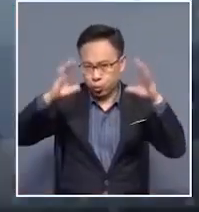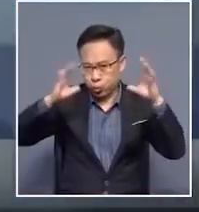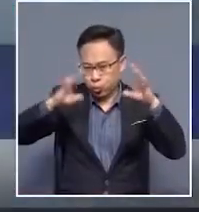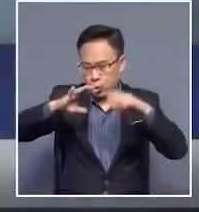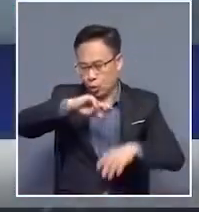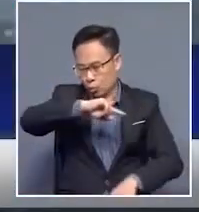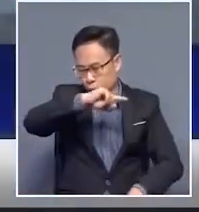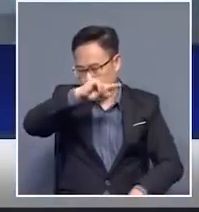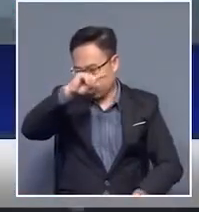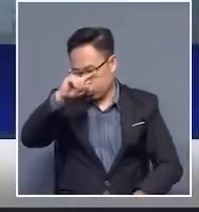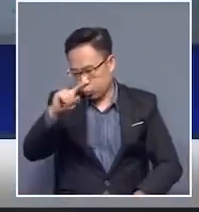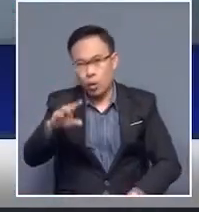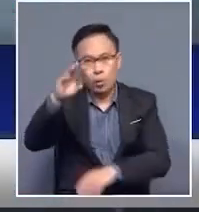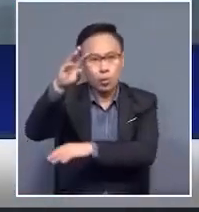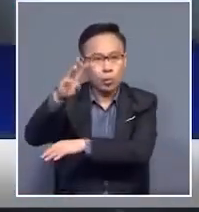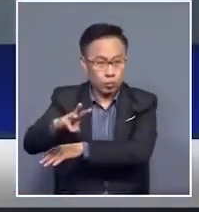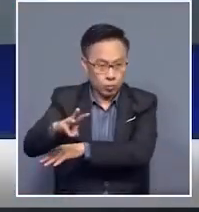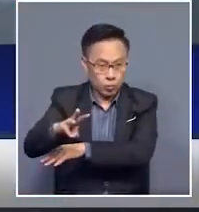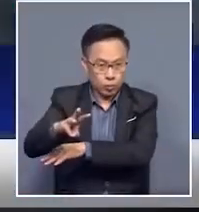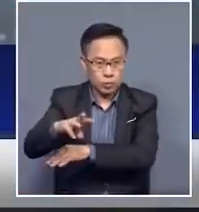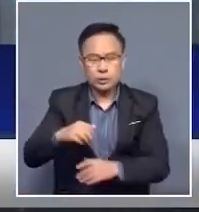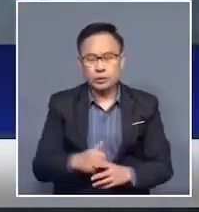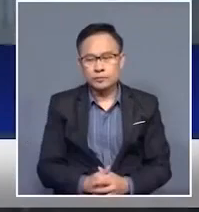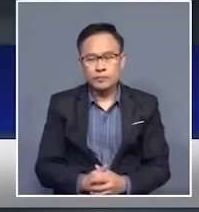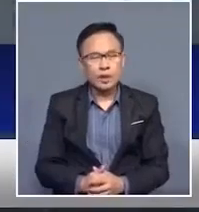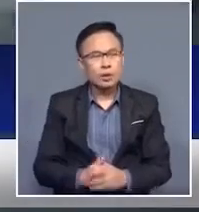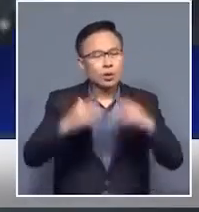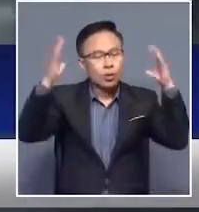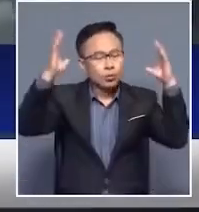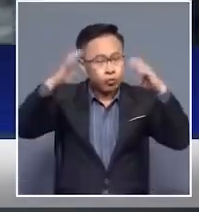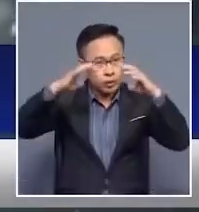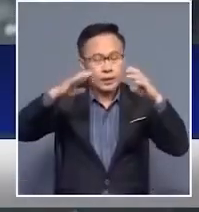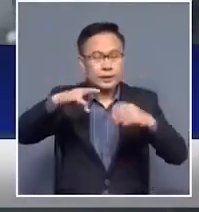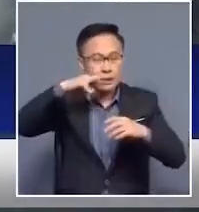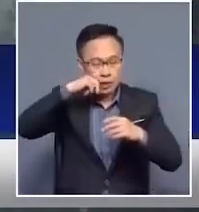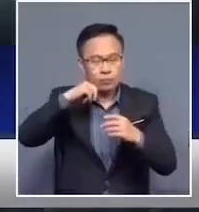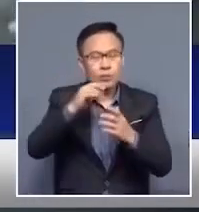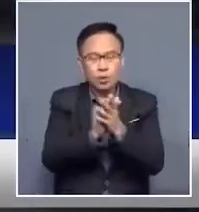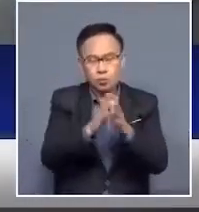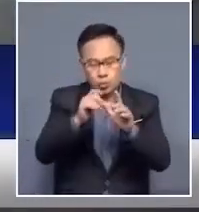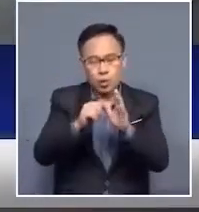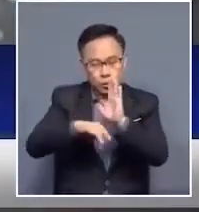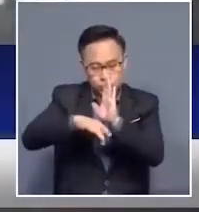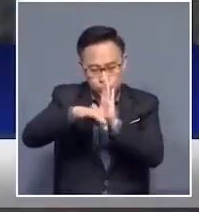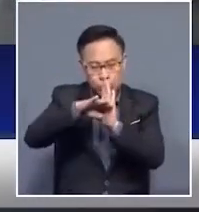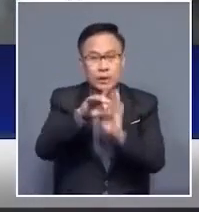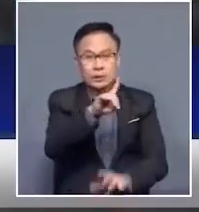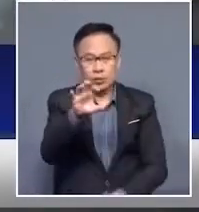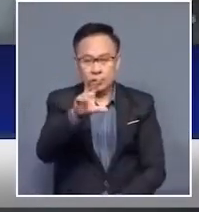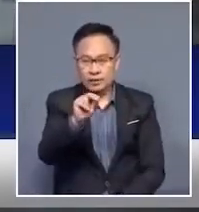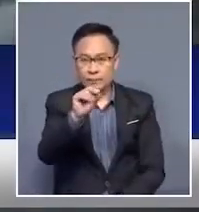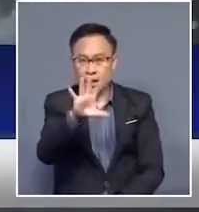าปริมาณน้ำฝนเนี่ยนะครับที่เราวัดได้วันนั้นเนี่ยประมาณ135มิลลิเมตรนั่นคือปริมาณฝนตั้งแต่เริ่ม